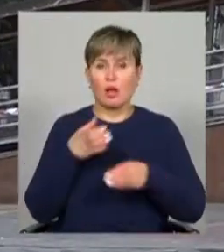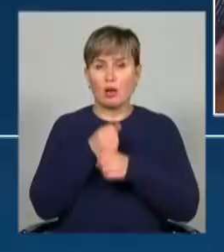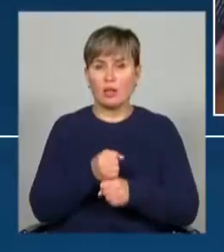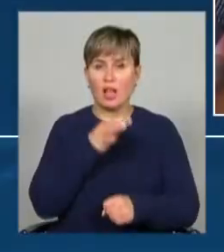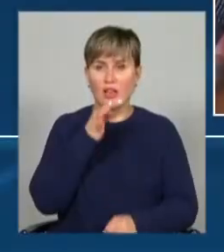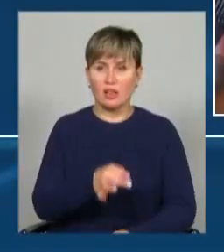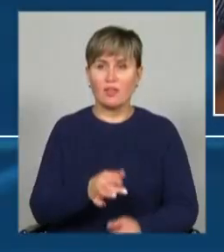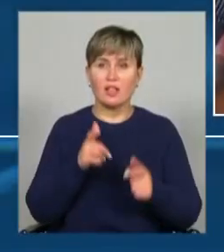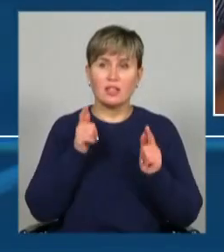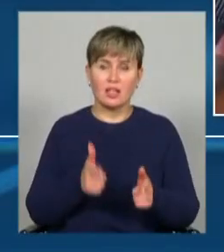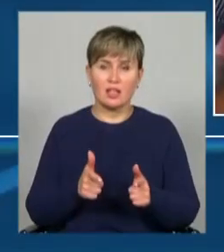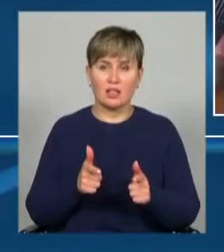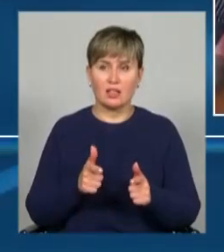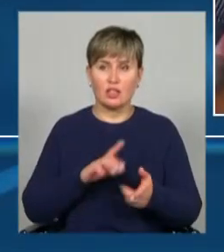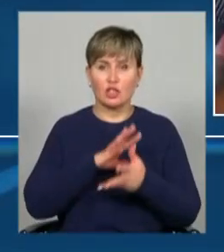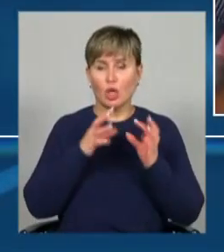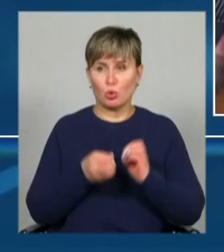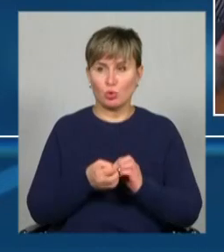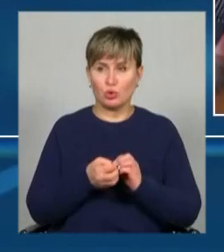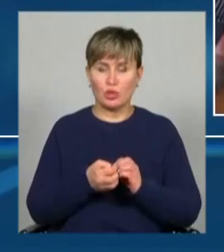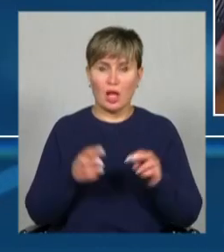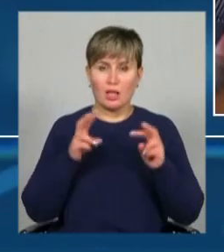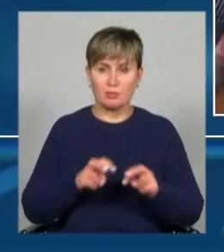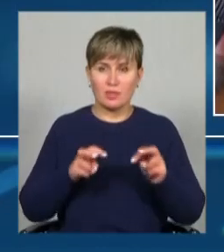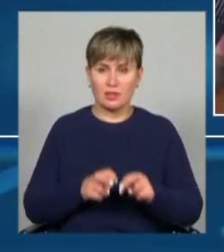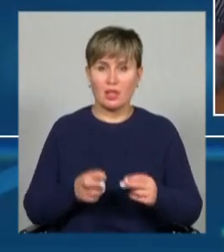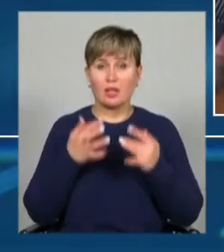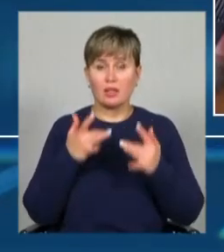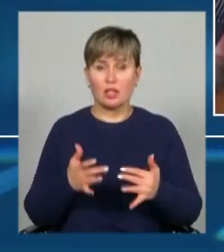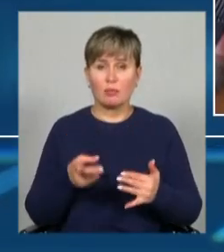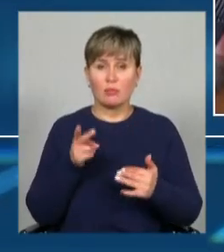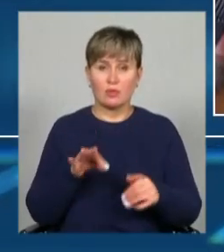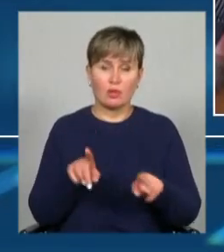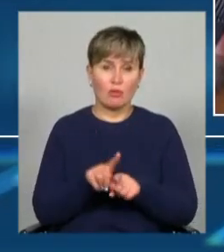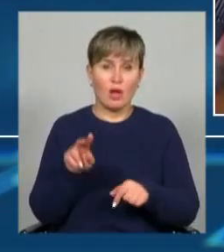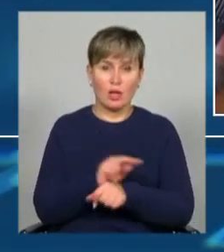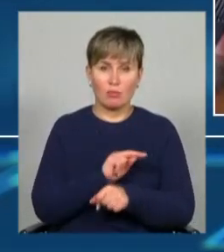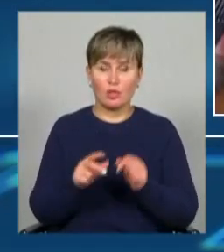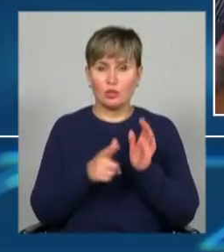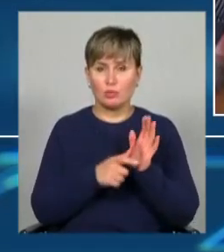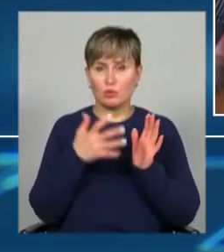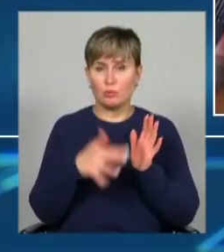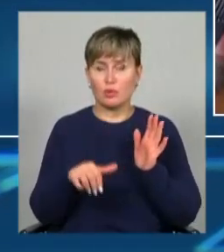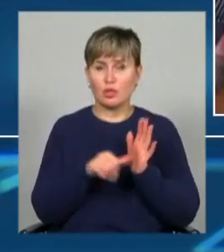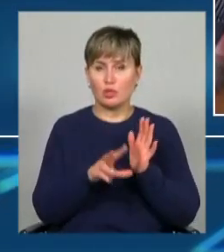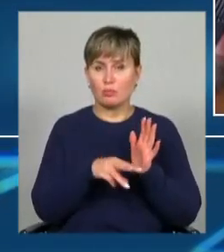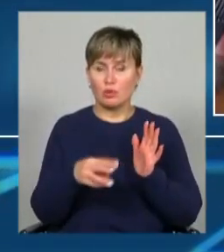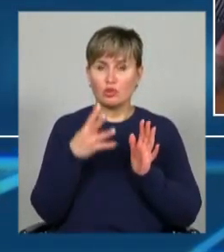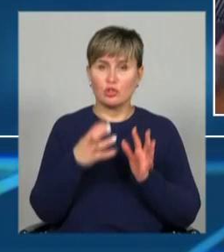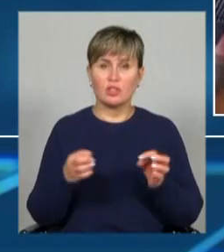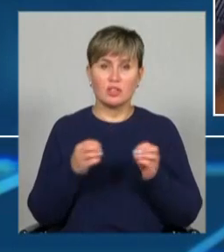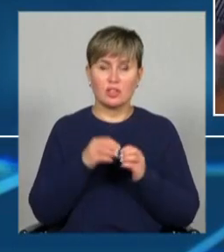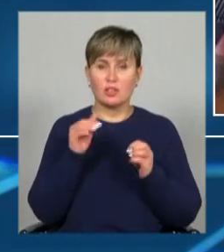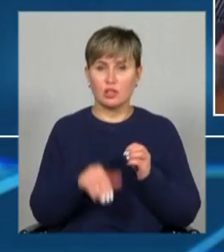ответом. Согласно заключению экспертизы, требуется для капитального ремонта 756 миллионов 410